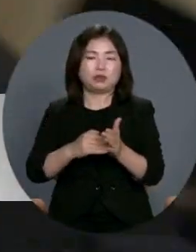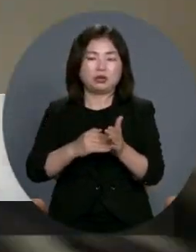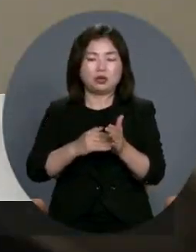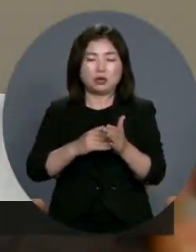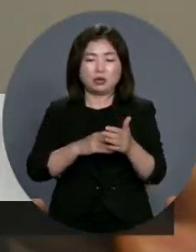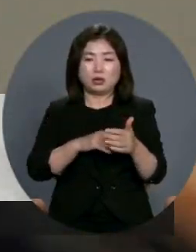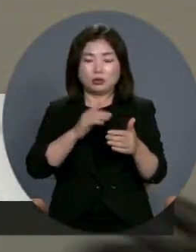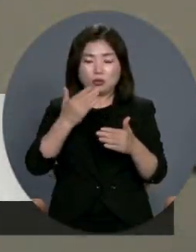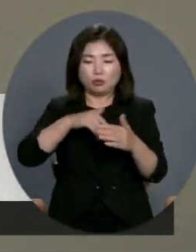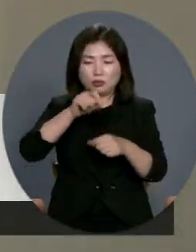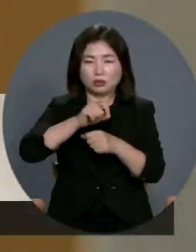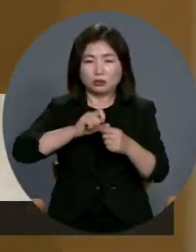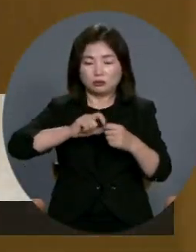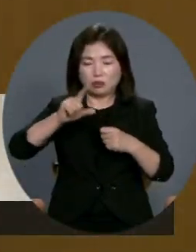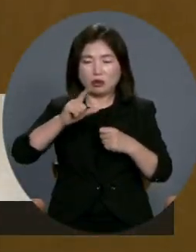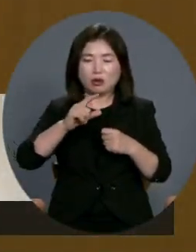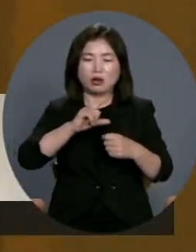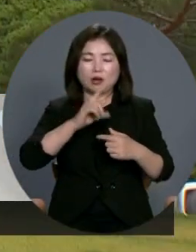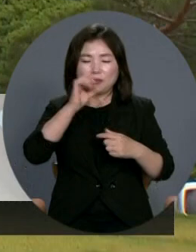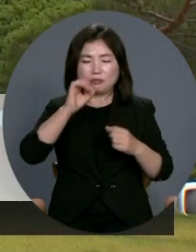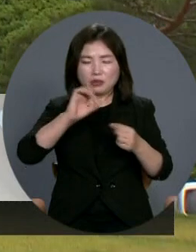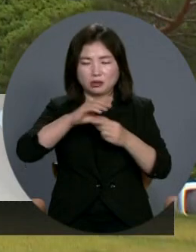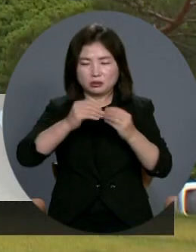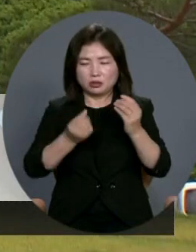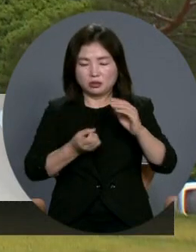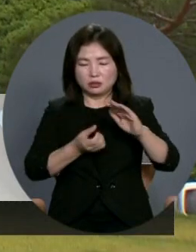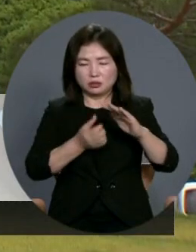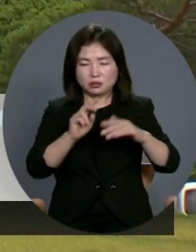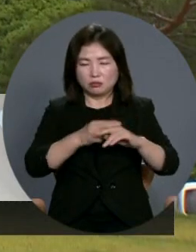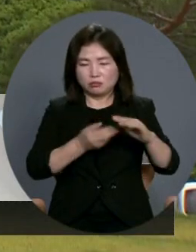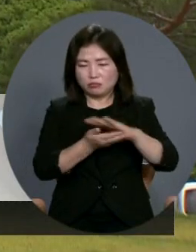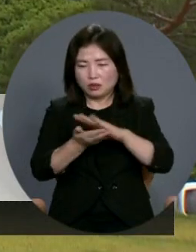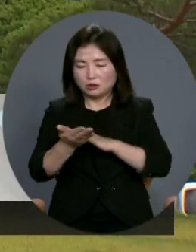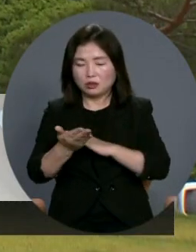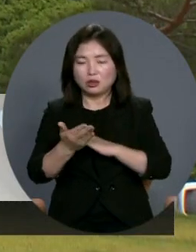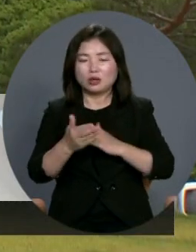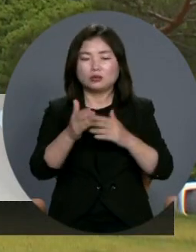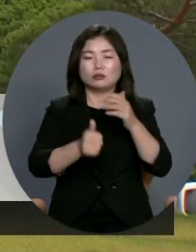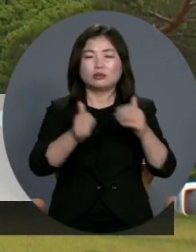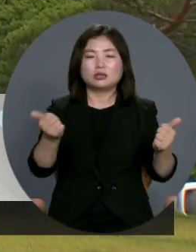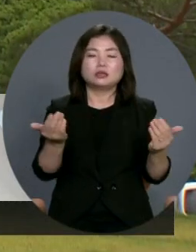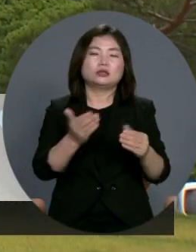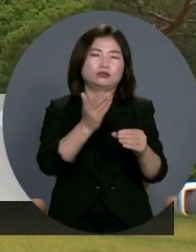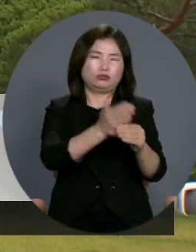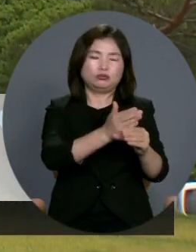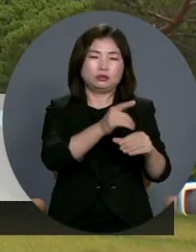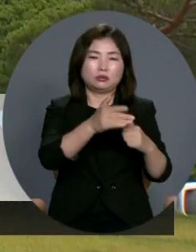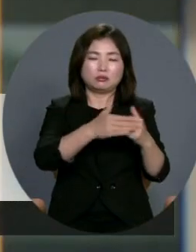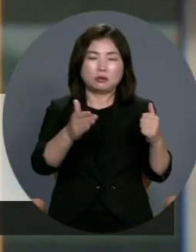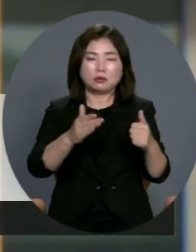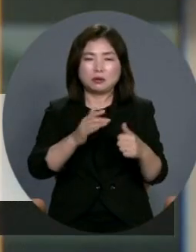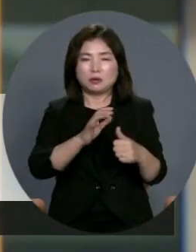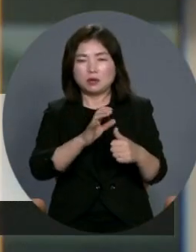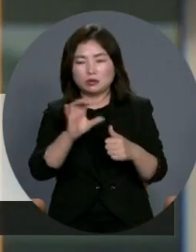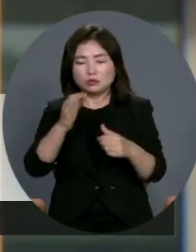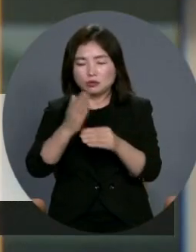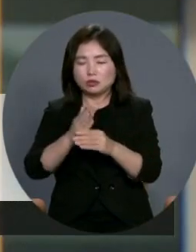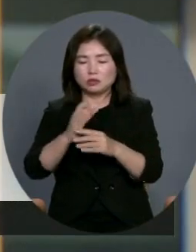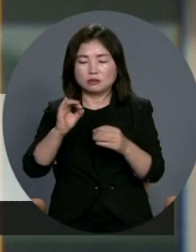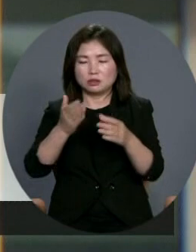기소된 전 현직 공무원 대부분은 명절 선물 배부 당시 읍면동장으로 근무했고 이들 가운데는